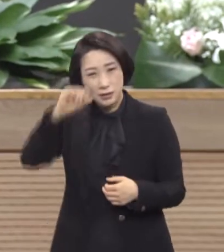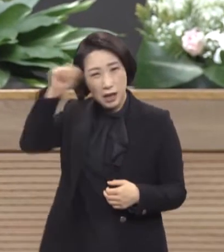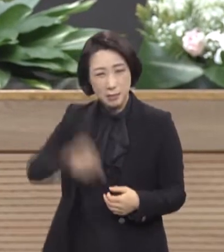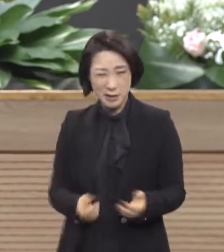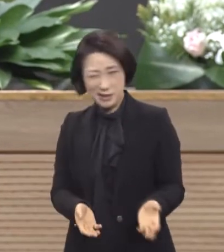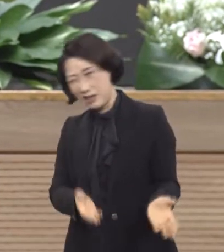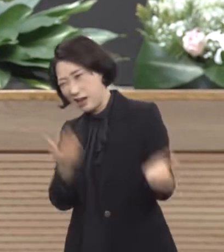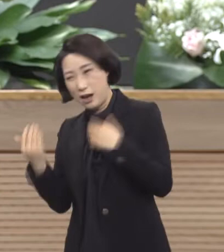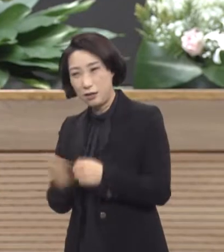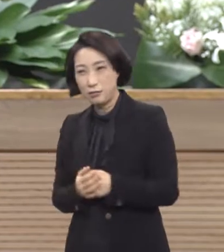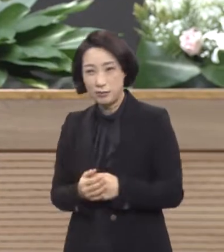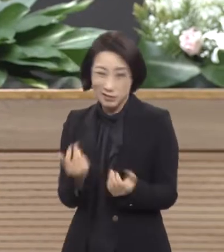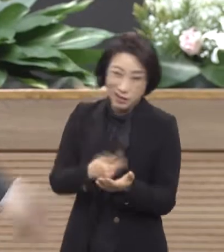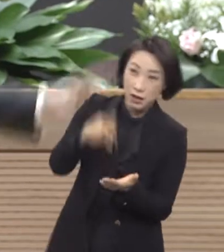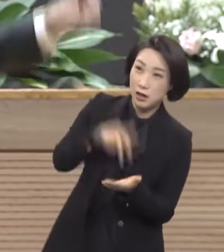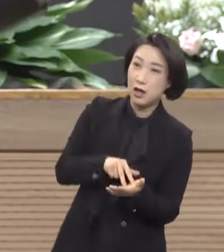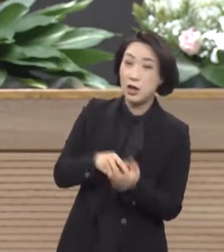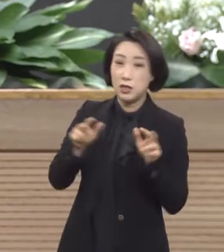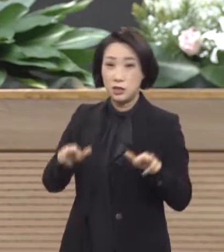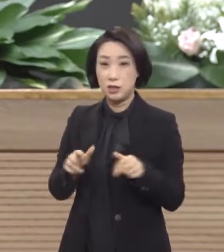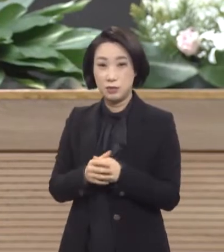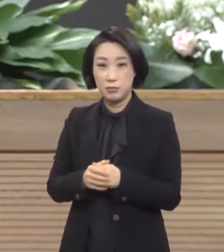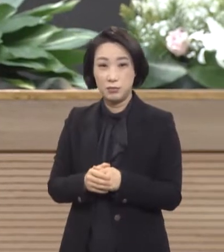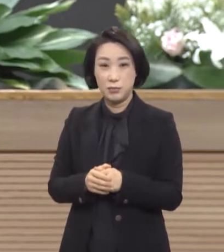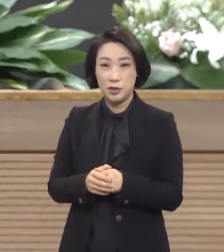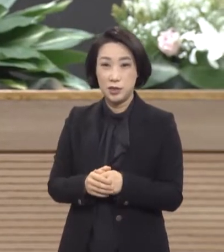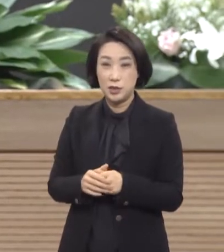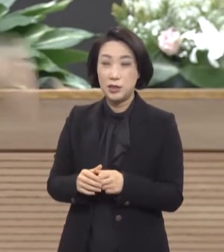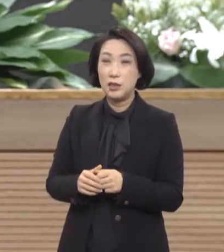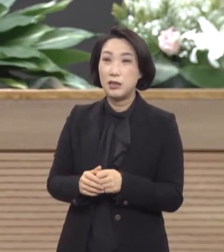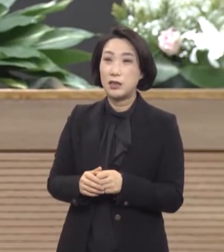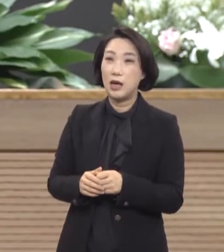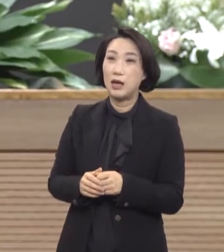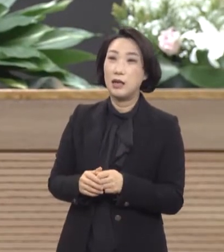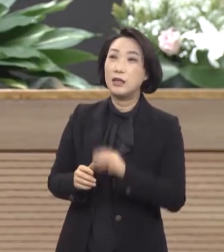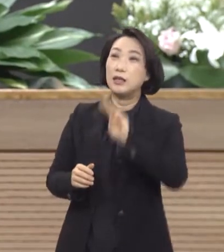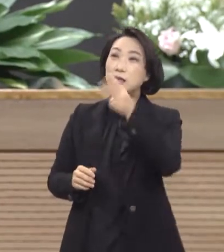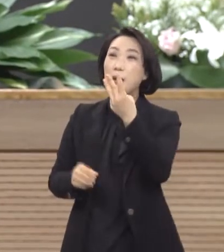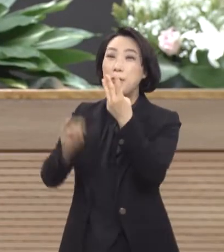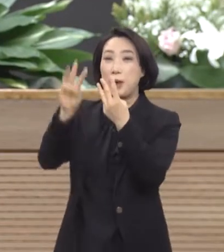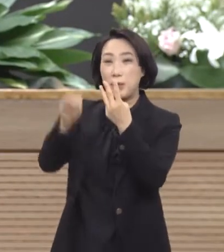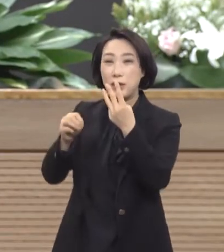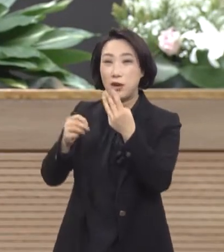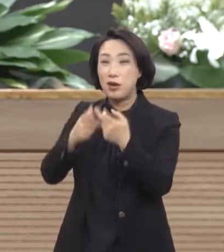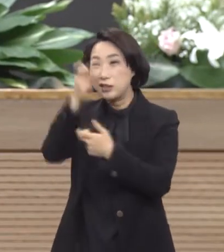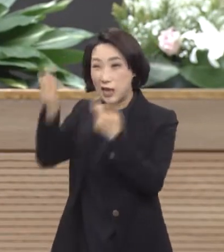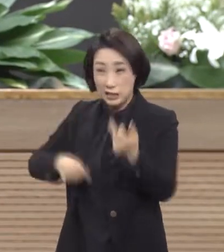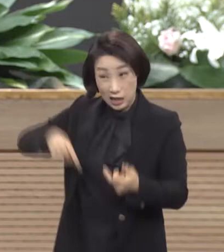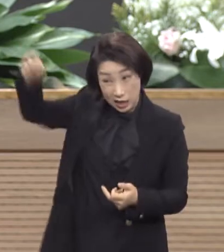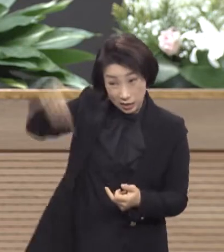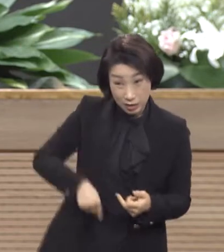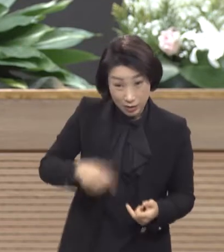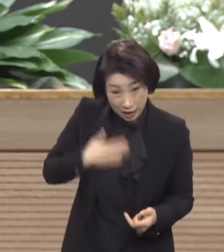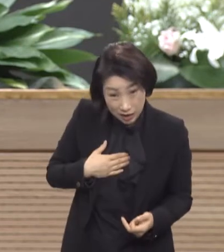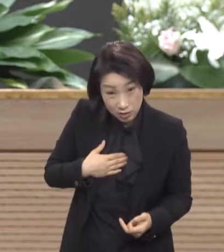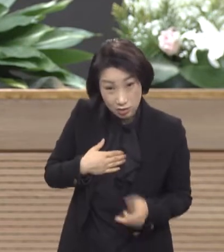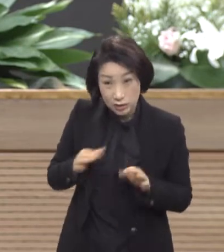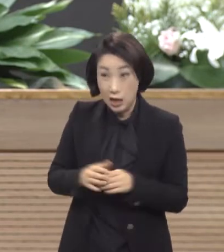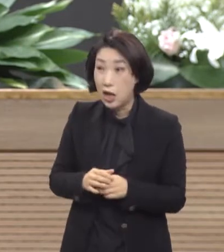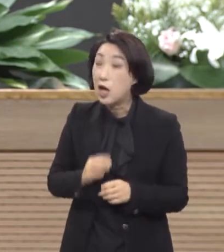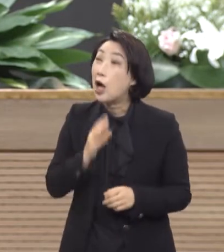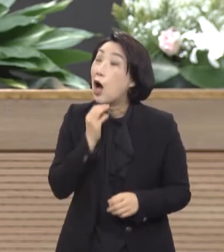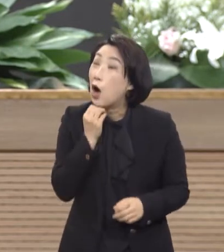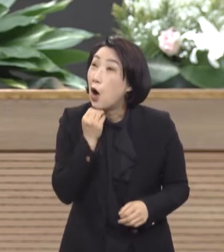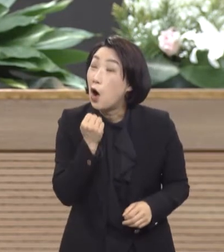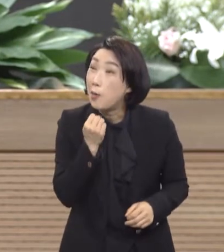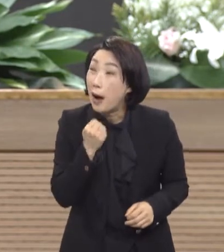일어납니다. 자, 지금 저 300고지 산에 올라갔다 내려오는데 몇 분 내로 갔다